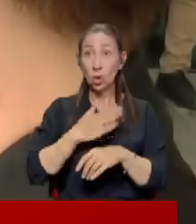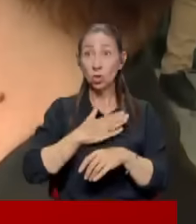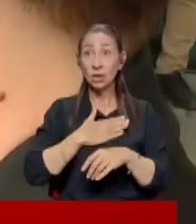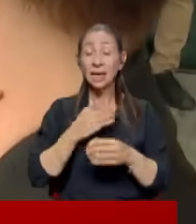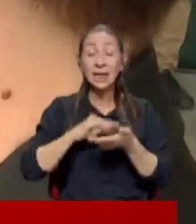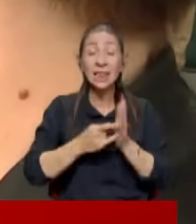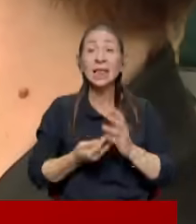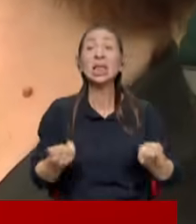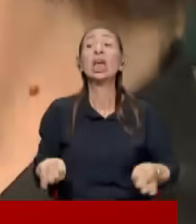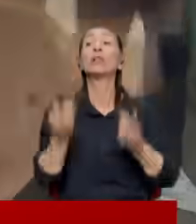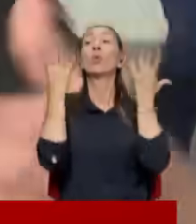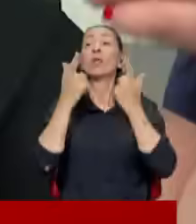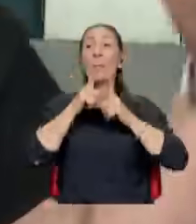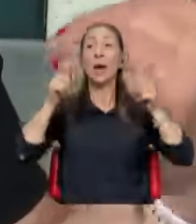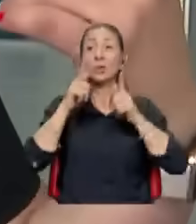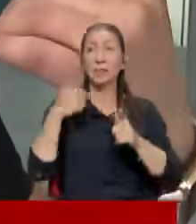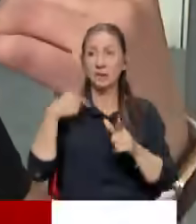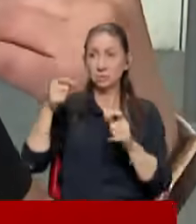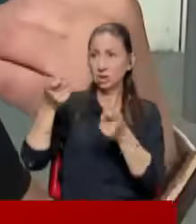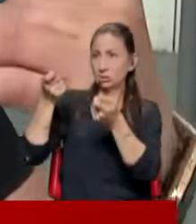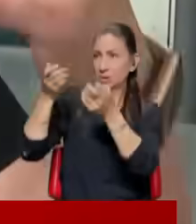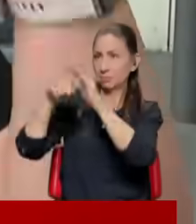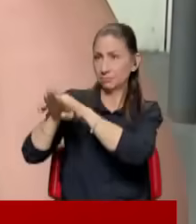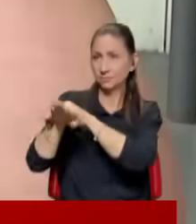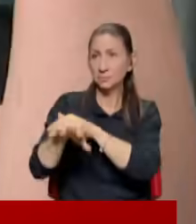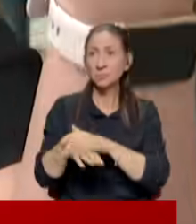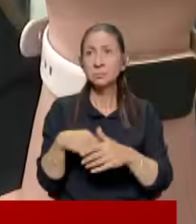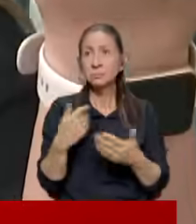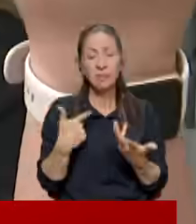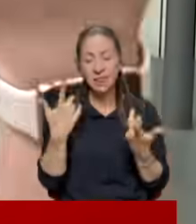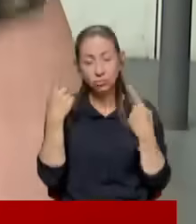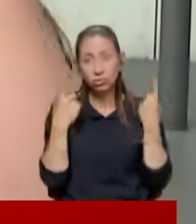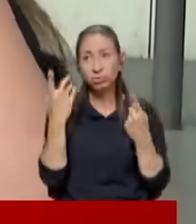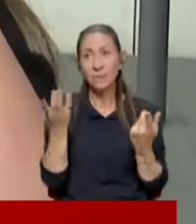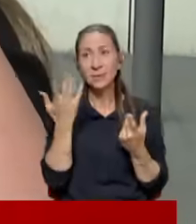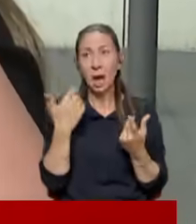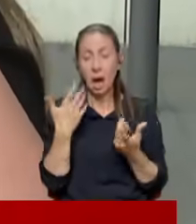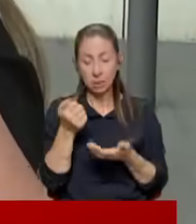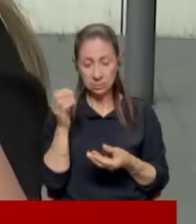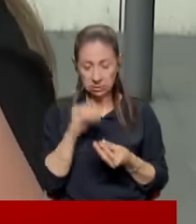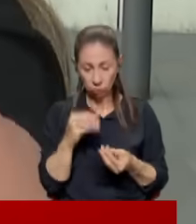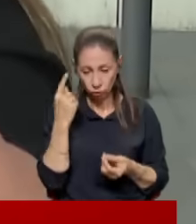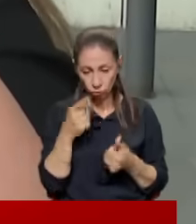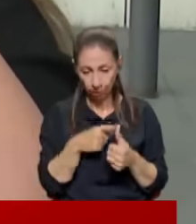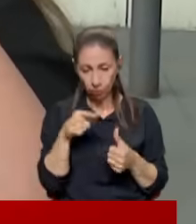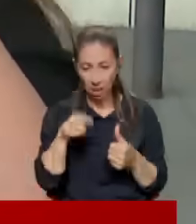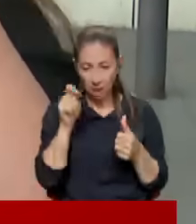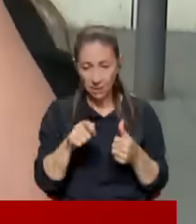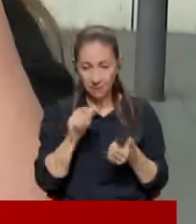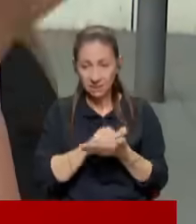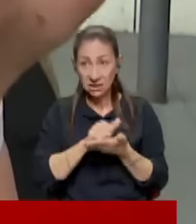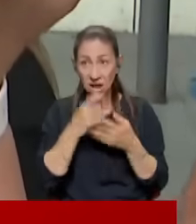önünde geçinemiyoruz diye haykırıyoruz. Şimdi ben içeri gireceğim. Ben neyi düşüneceğim? Mesela aldığım zammı mı düşüneceğim? Burada yaptığım